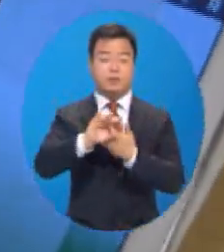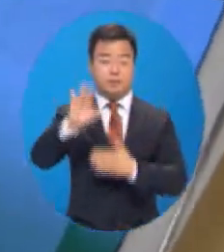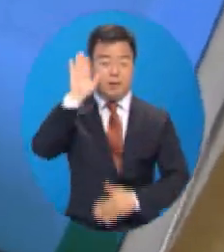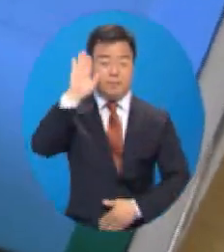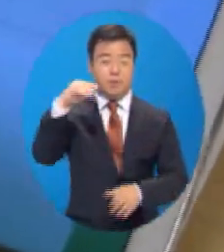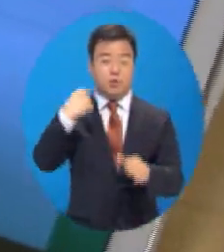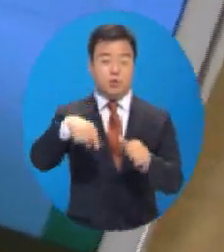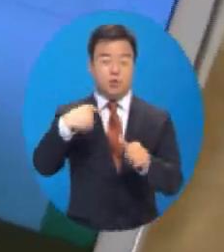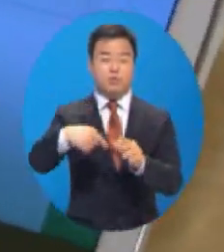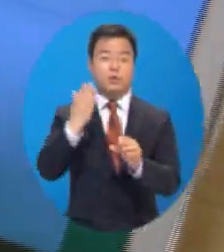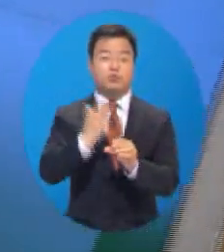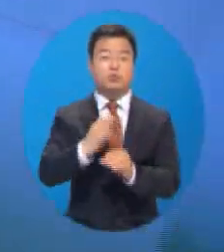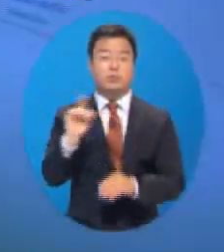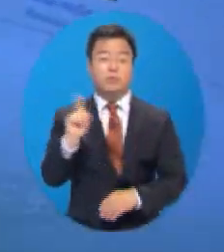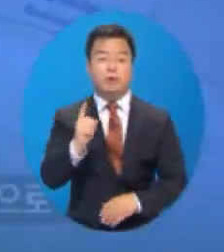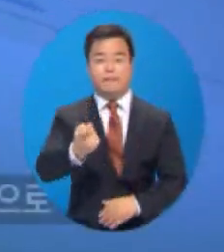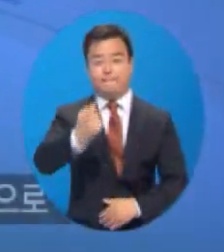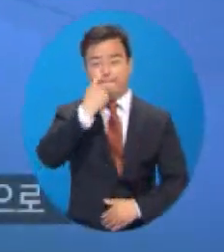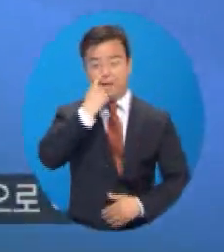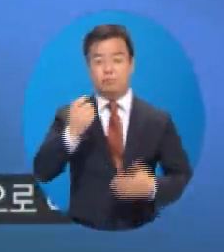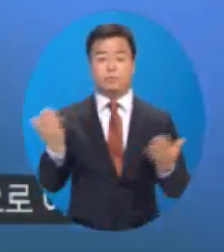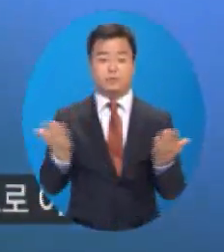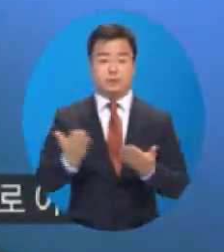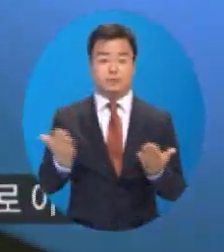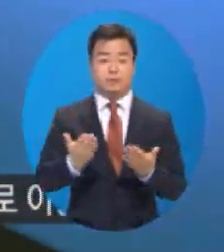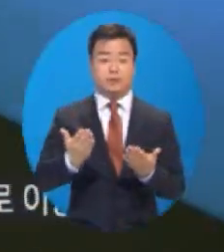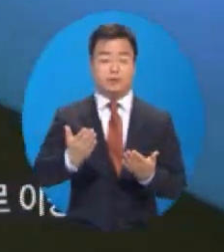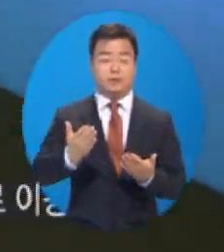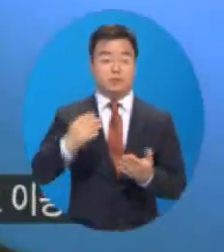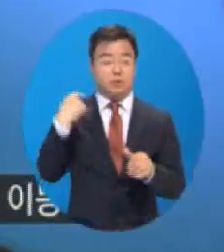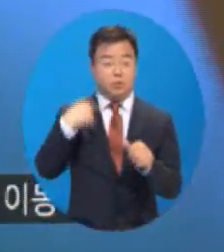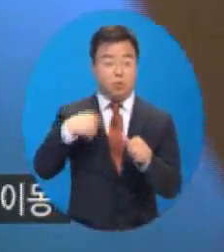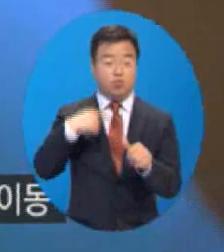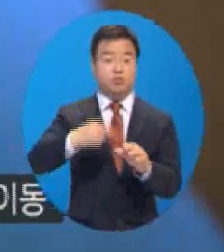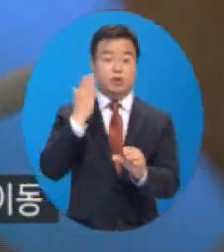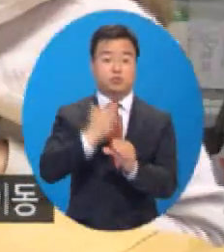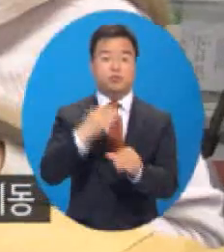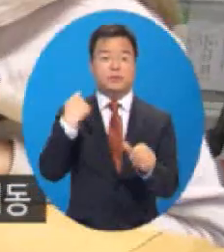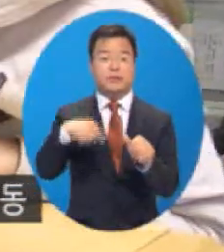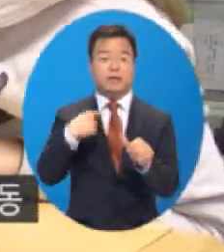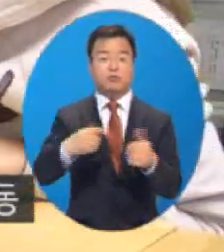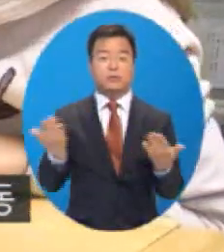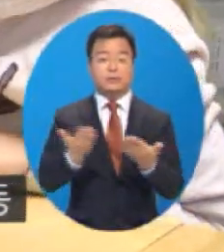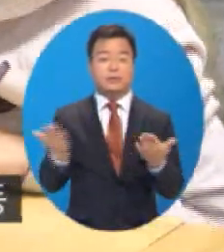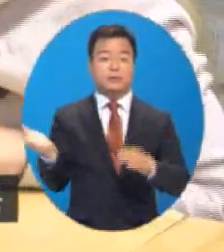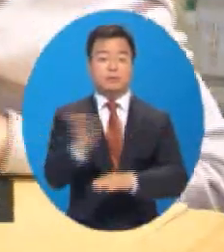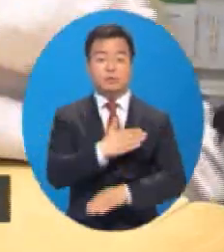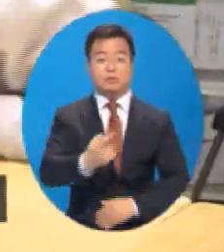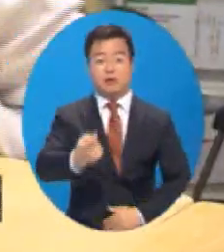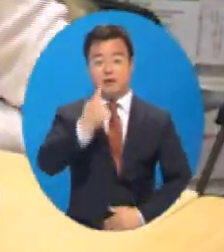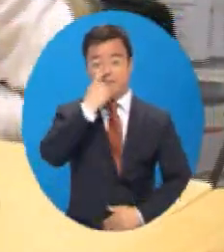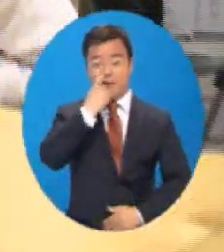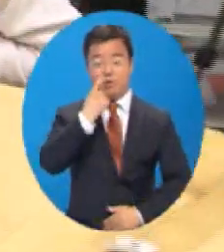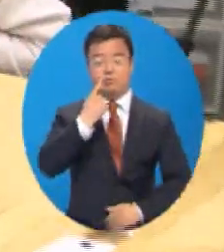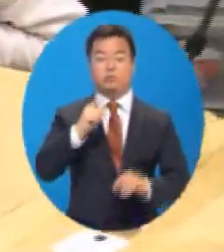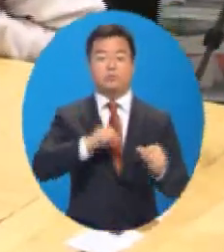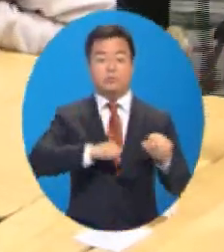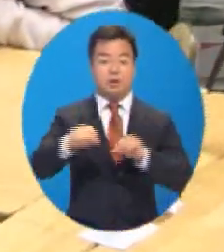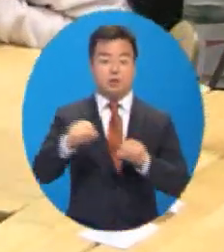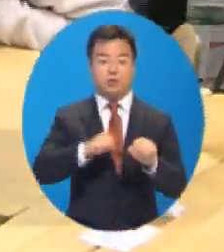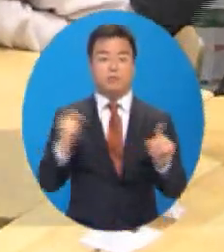중점은 배우는 것에 있습니다. 교육의 중심이 가르치는 것에서 배우는 것으로 이동하는